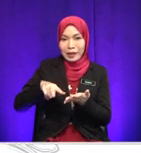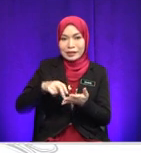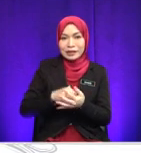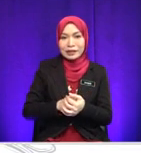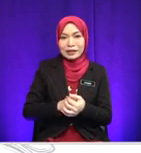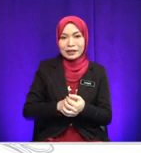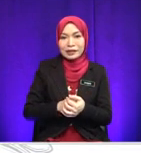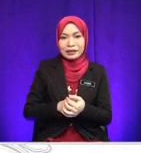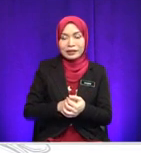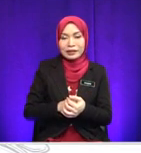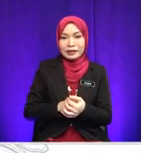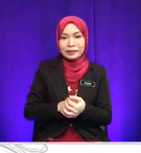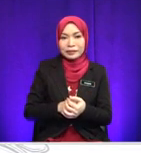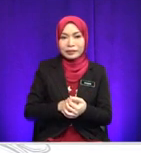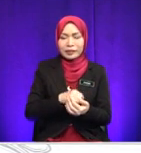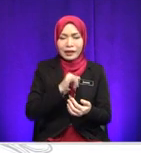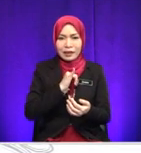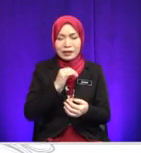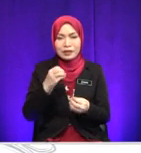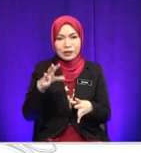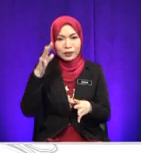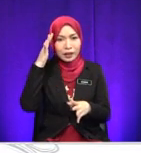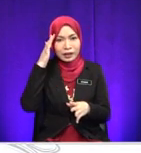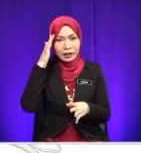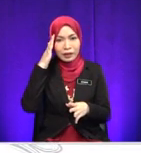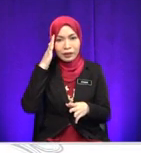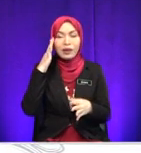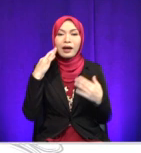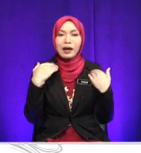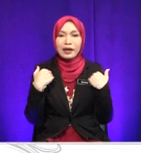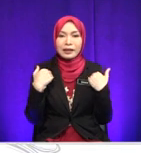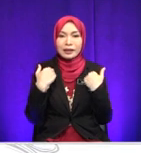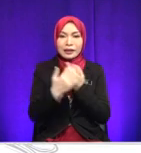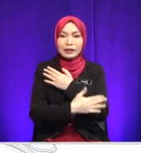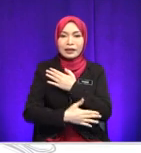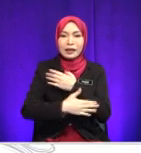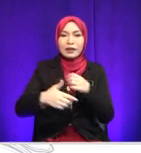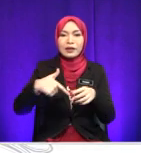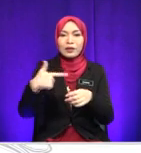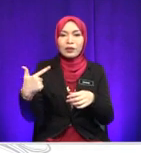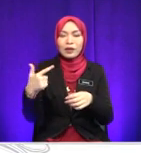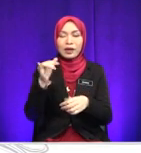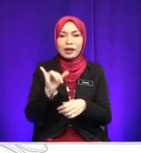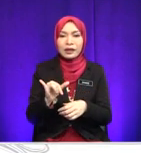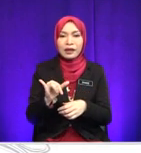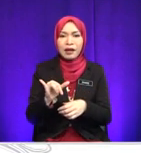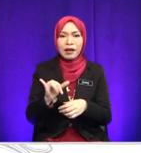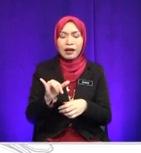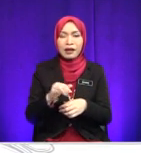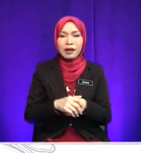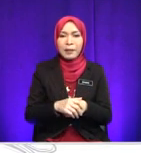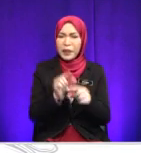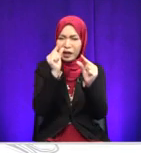berlaku pergolakan seperti di Ukraine. Dan yang kedua, perkara yang ingin